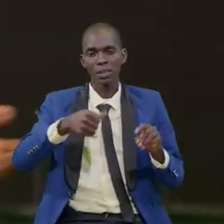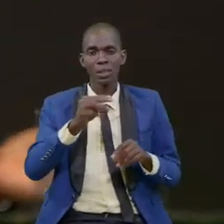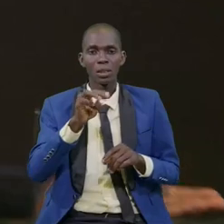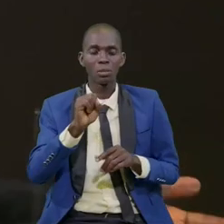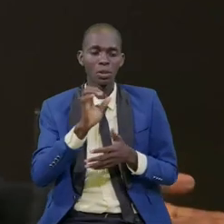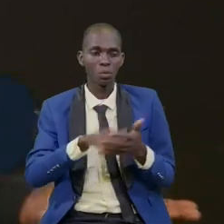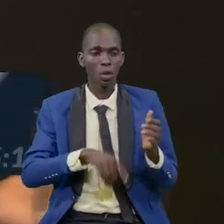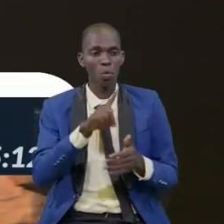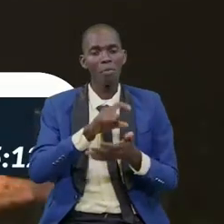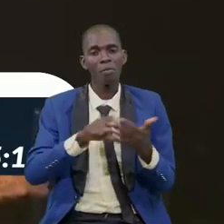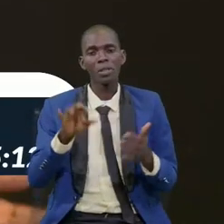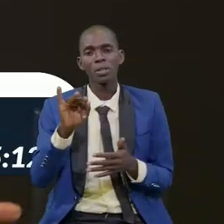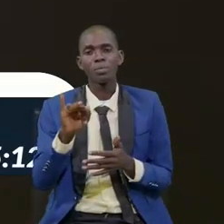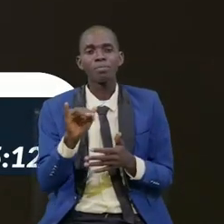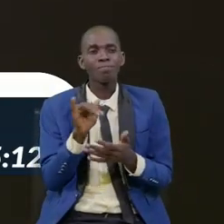Jacques 1, 19.